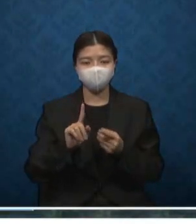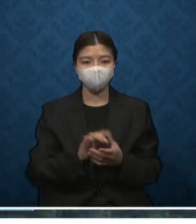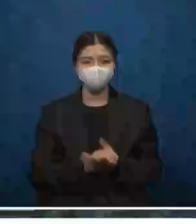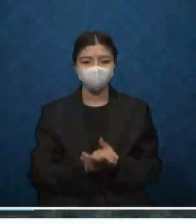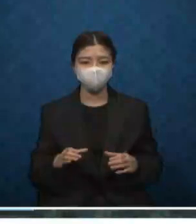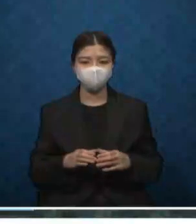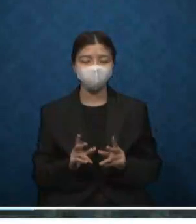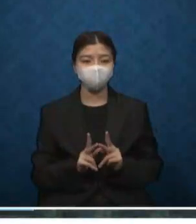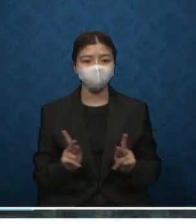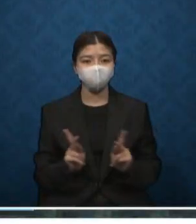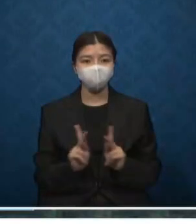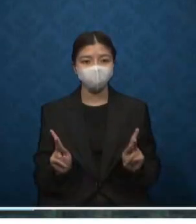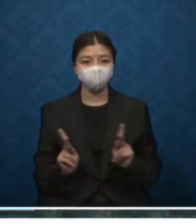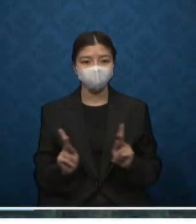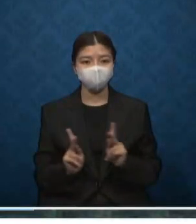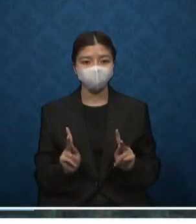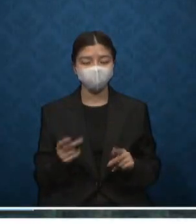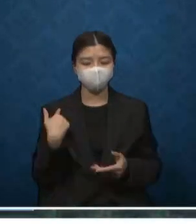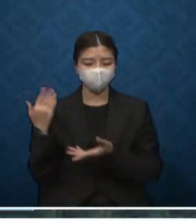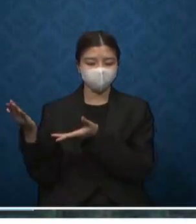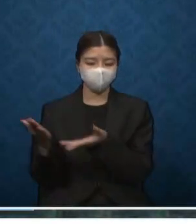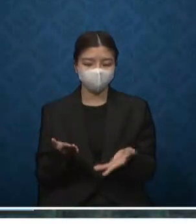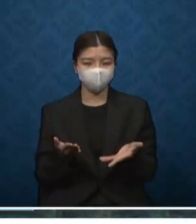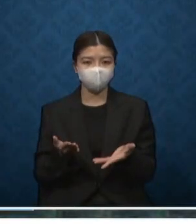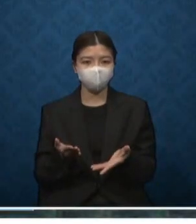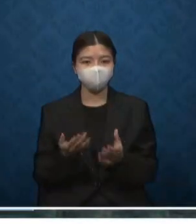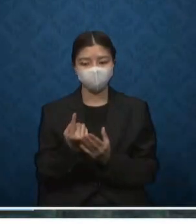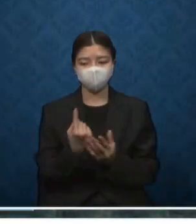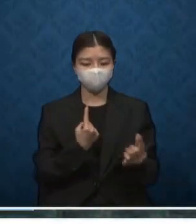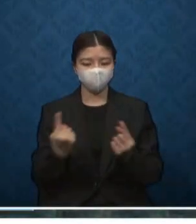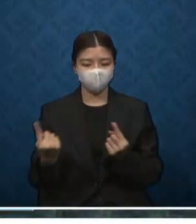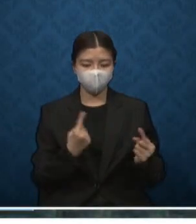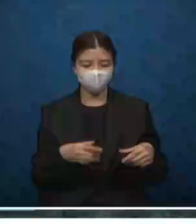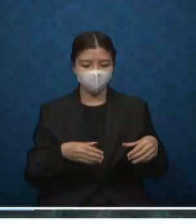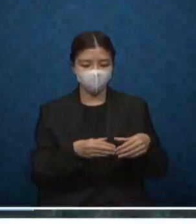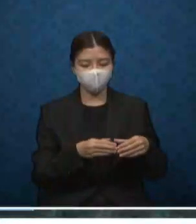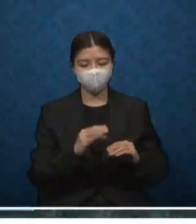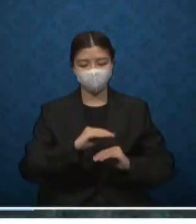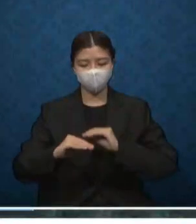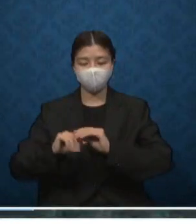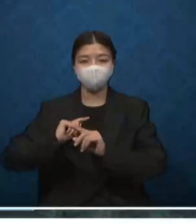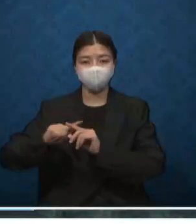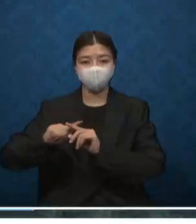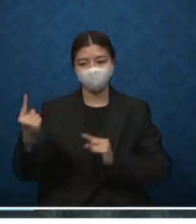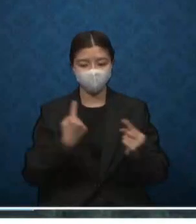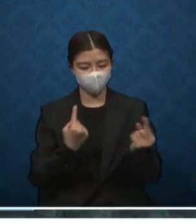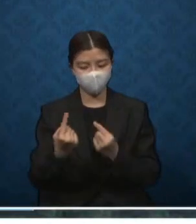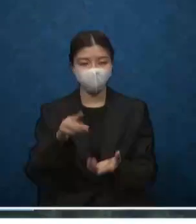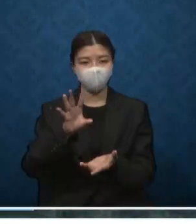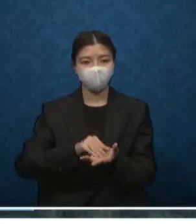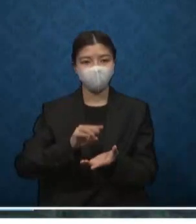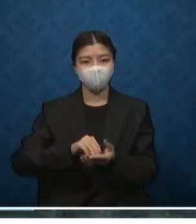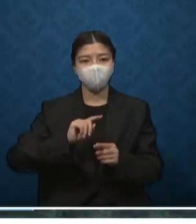คณะกรรมการได้เชิญผู้แทนหน่วยรับผิดชอบโครงการมาให้ข้อมูลนะครับจริ